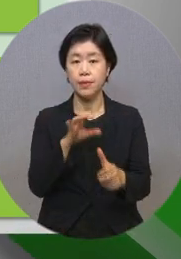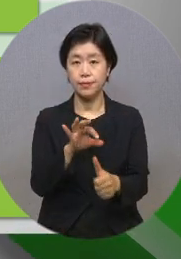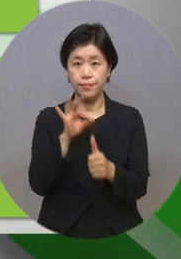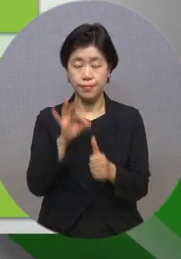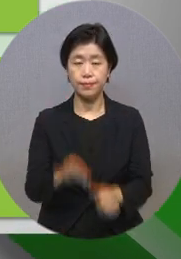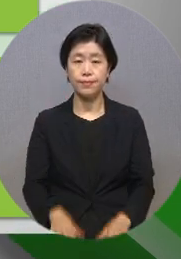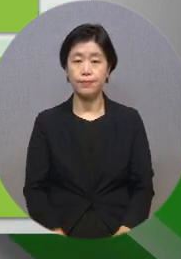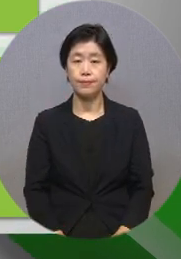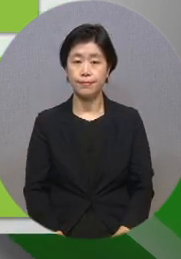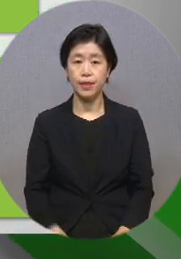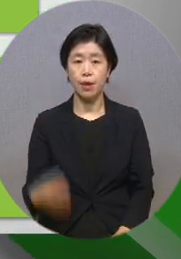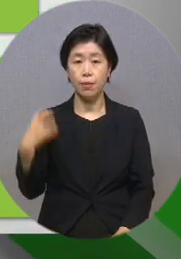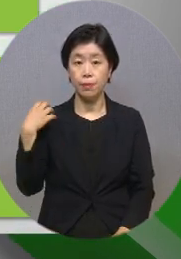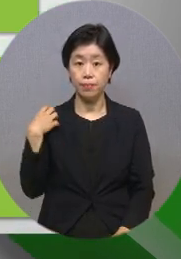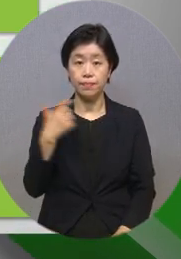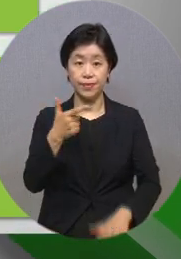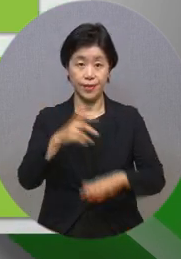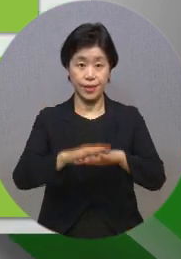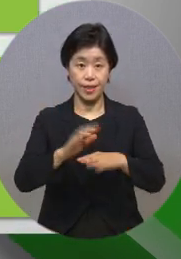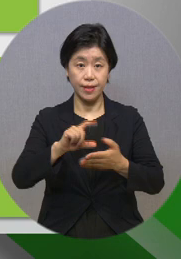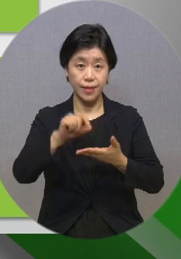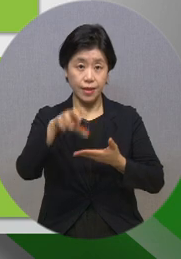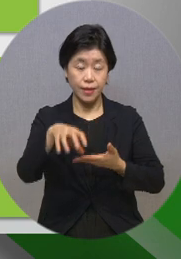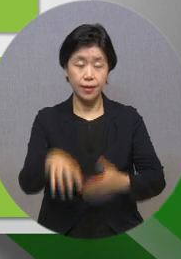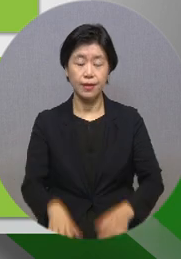채용하며 담당지사는 전남지사입니다.